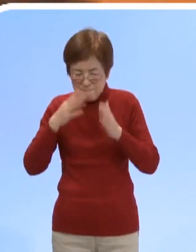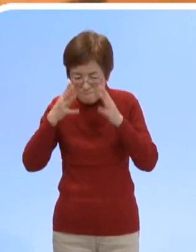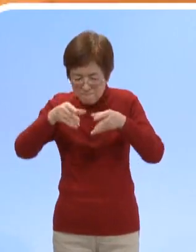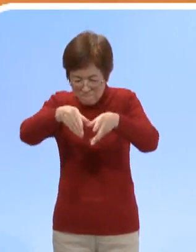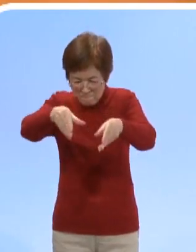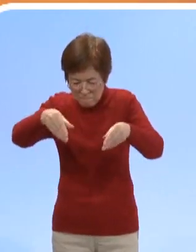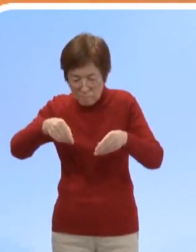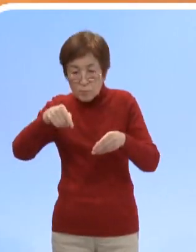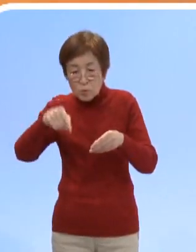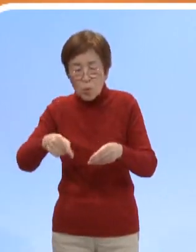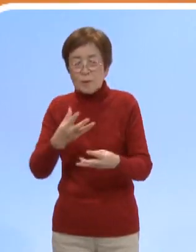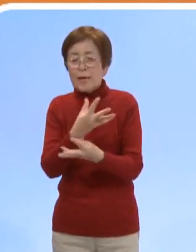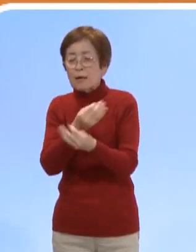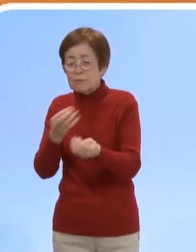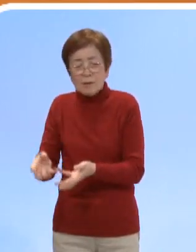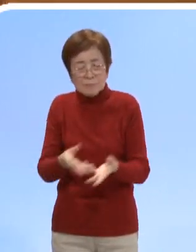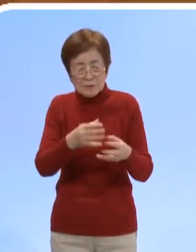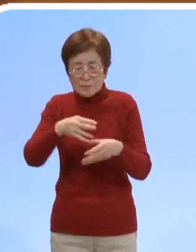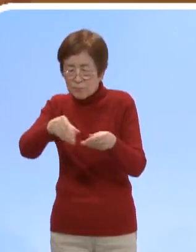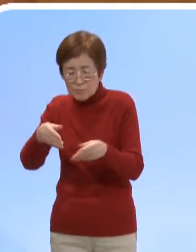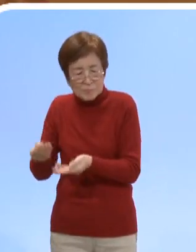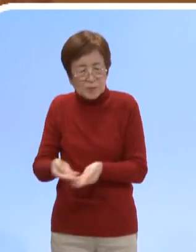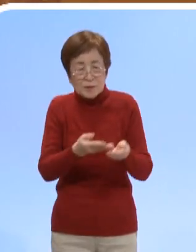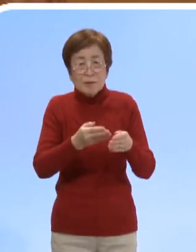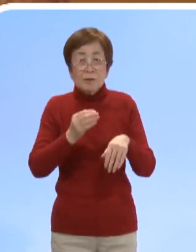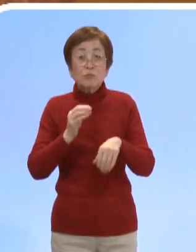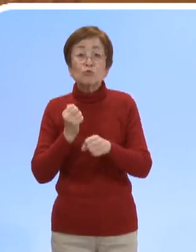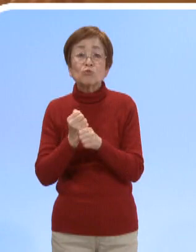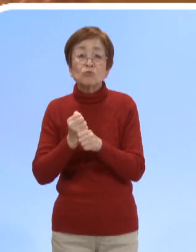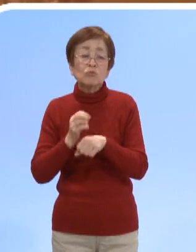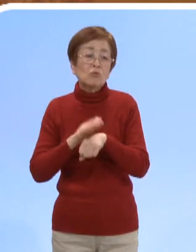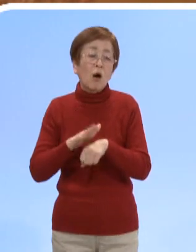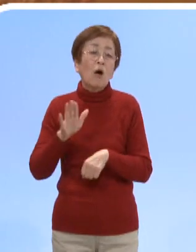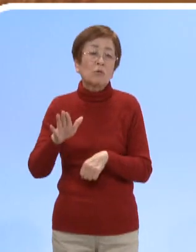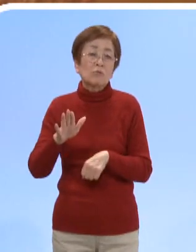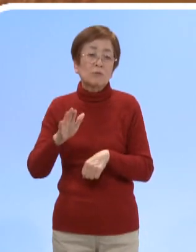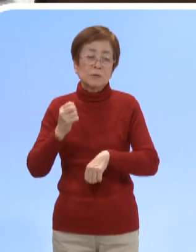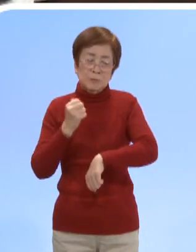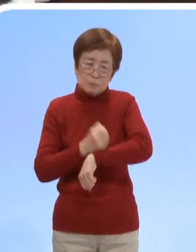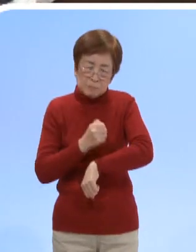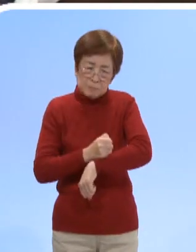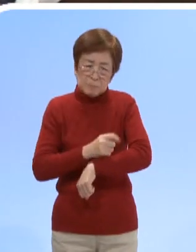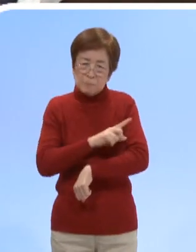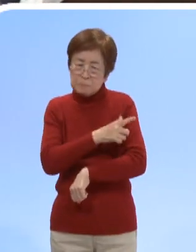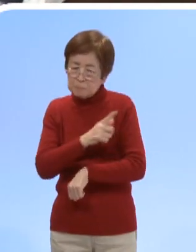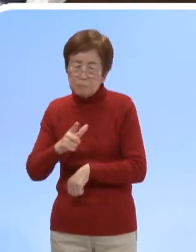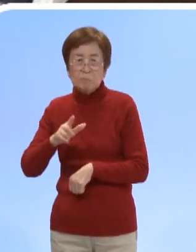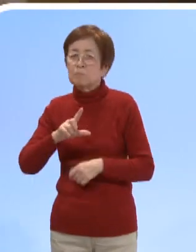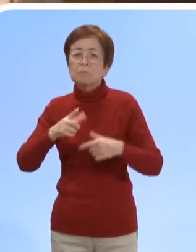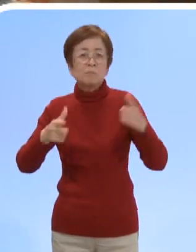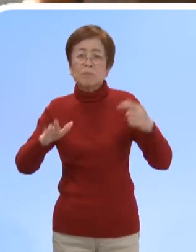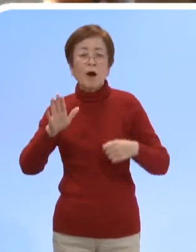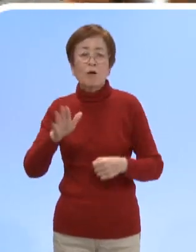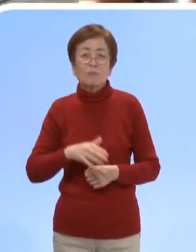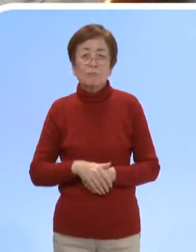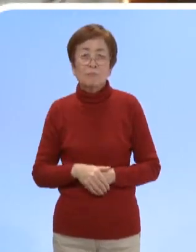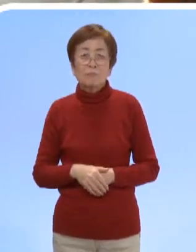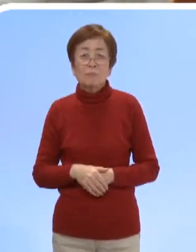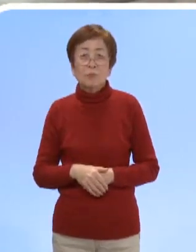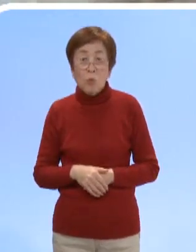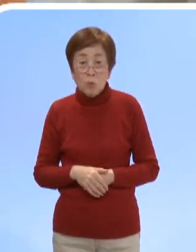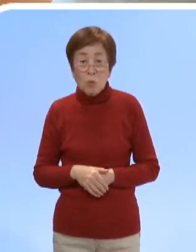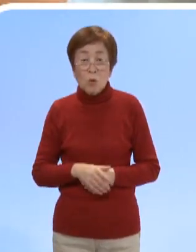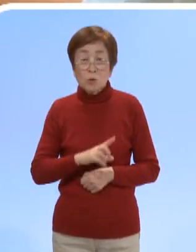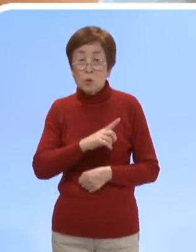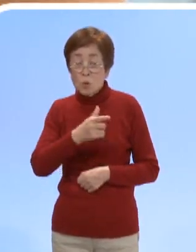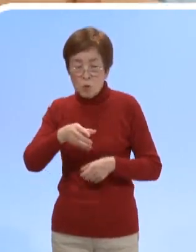産品の差なので、もちろんかかってる手間も違うし、重いとかそういうものが違う。 数